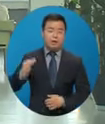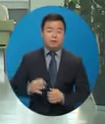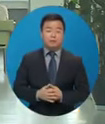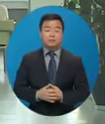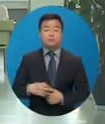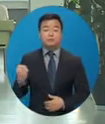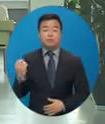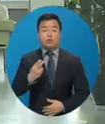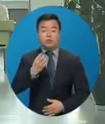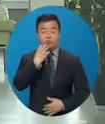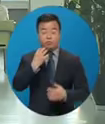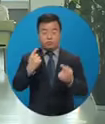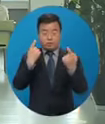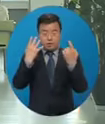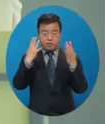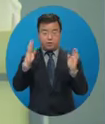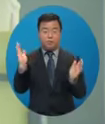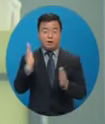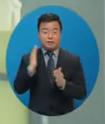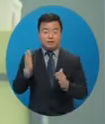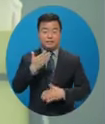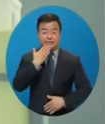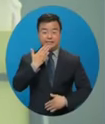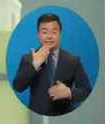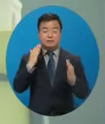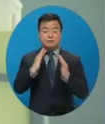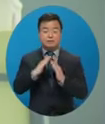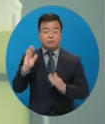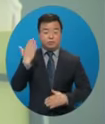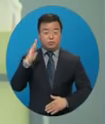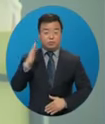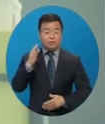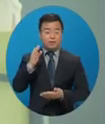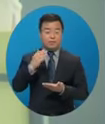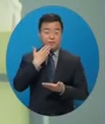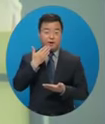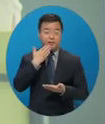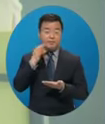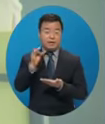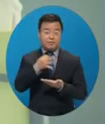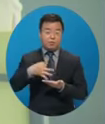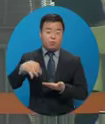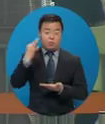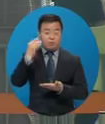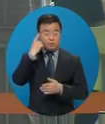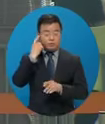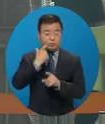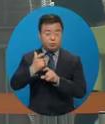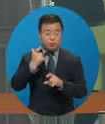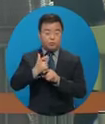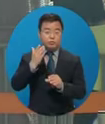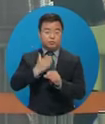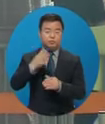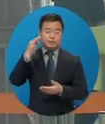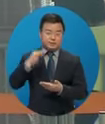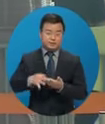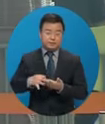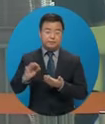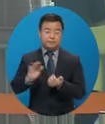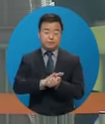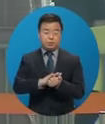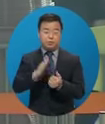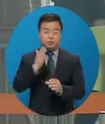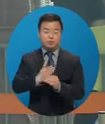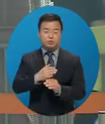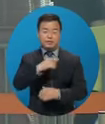서울대학교 학생회관 내부의 식당은 최근 밥값을 올리는 방안을 검토 중입니다. 저렴한 가격에 식사를 제공하다 보니 적자가